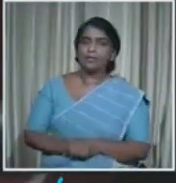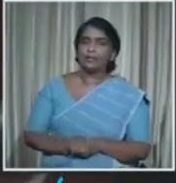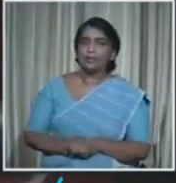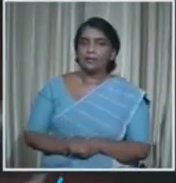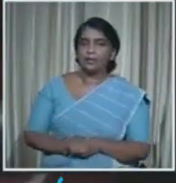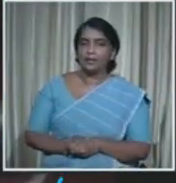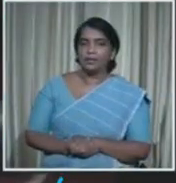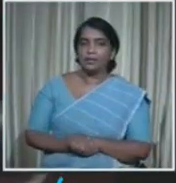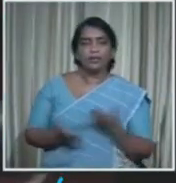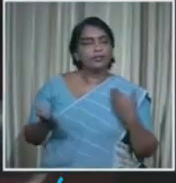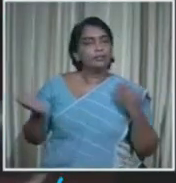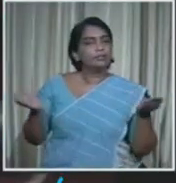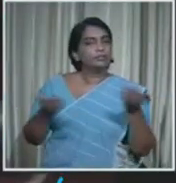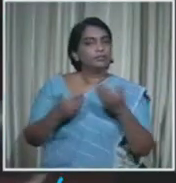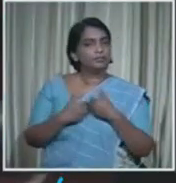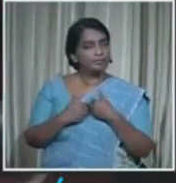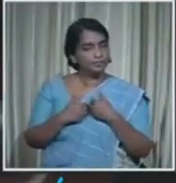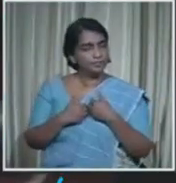හැමෝම